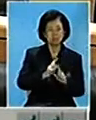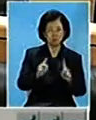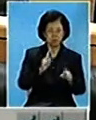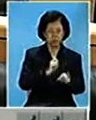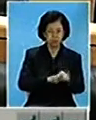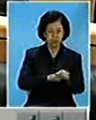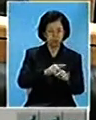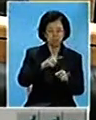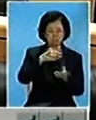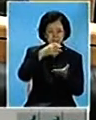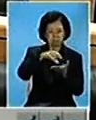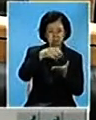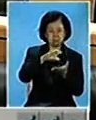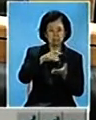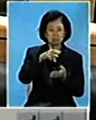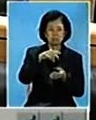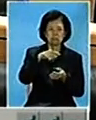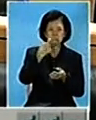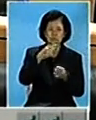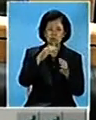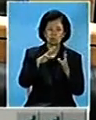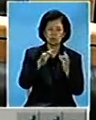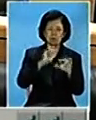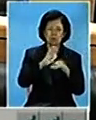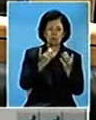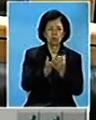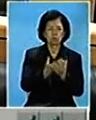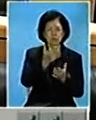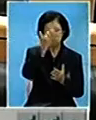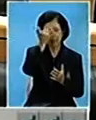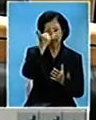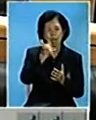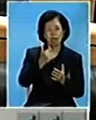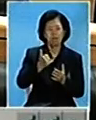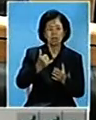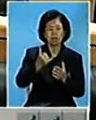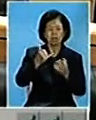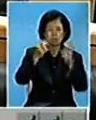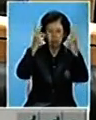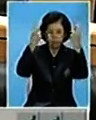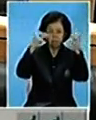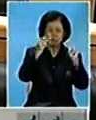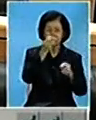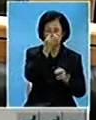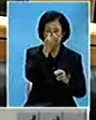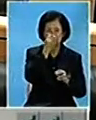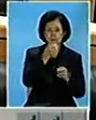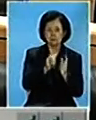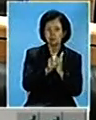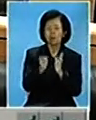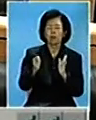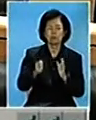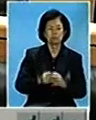พูดมีการวิจารณ์ไม่ได้พูดเนื้อหาทั้งหมดว่าทําไมอดีตนายกตรีสมัครซึ่งผมก็เคารพนับถือท่านนะครับท่านต้องพ้นจากตําแห